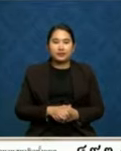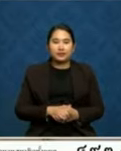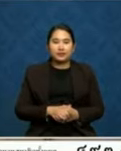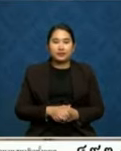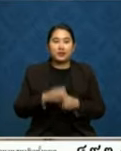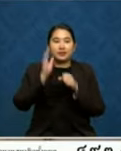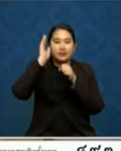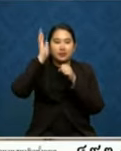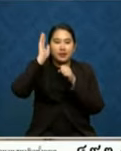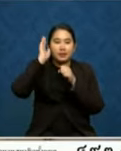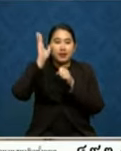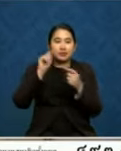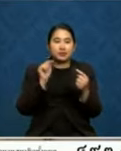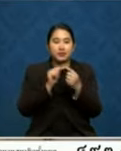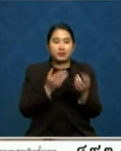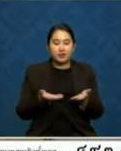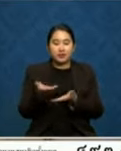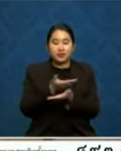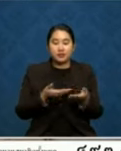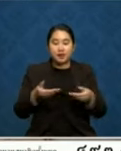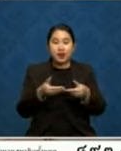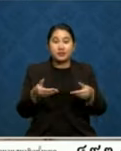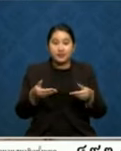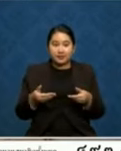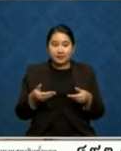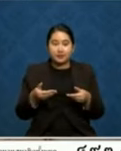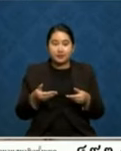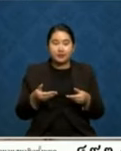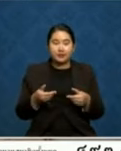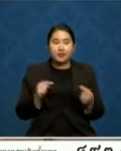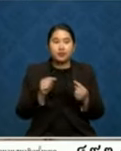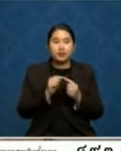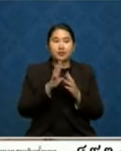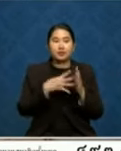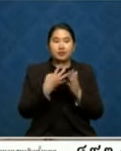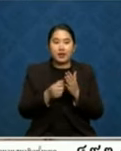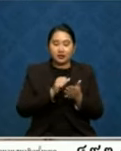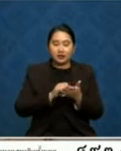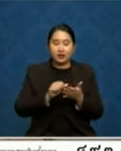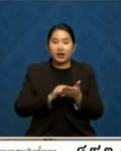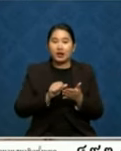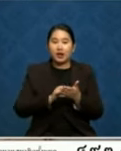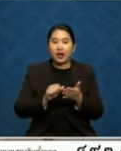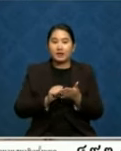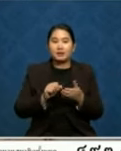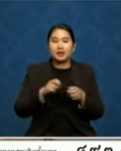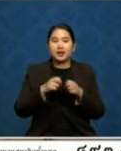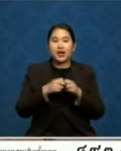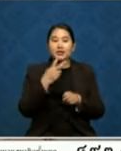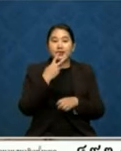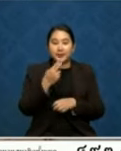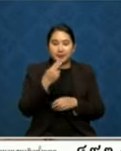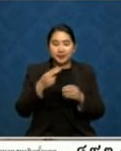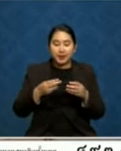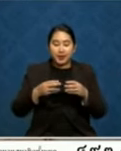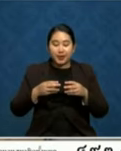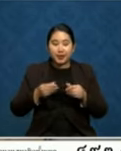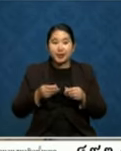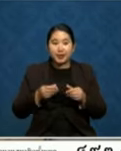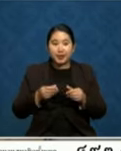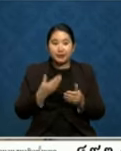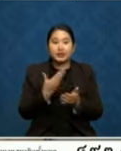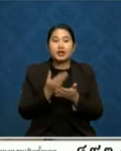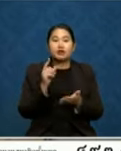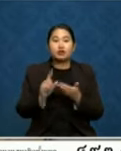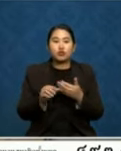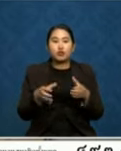รายงานผลการพิจารณาในศึกษายติเรื่องแนวทางการแก้ไขปัญหายาสูบและยาเส้นราคาตกต่ำของกรรม